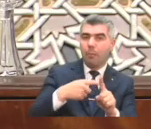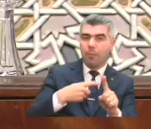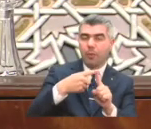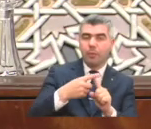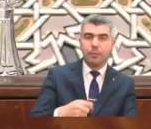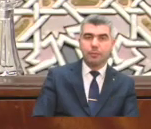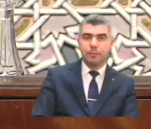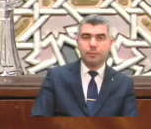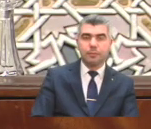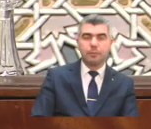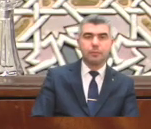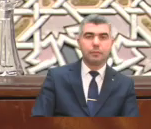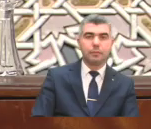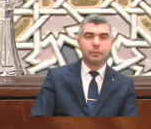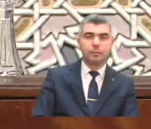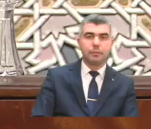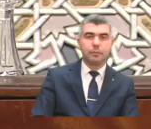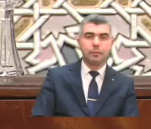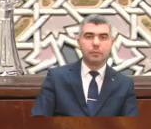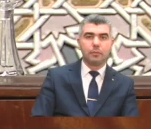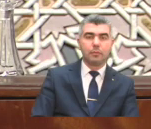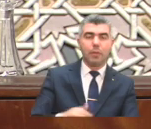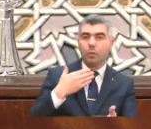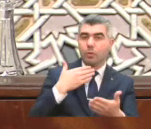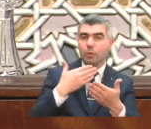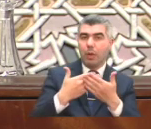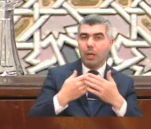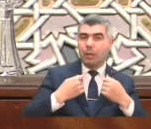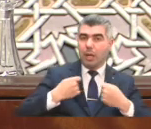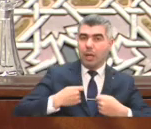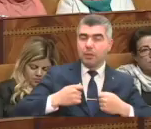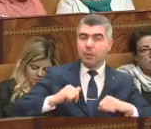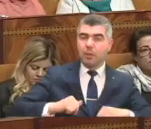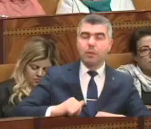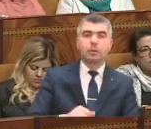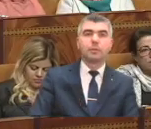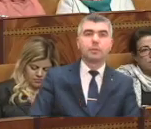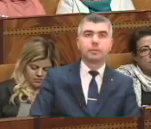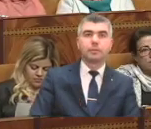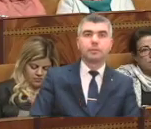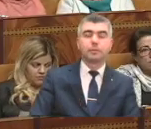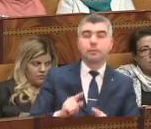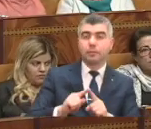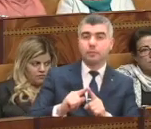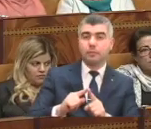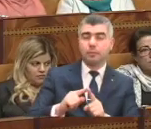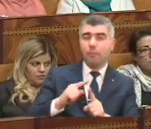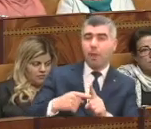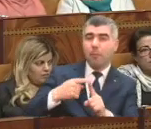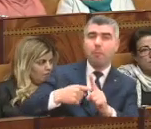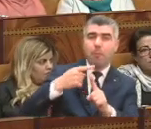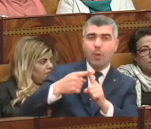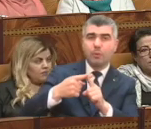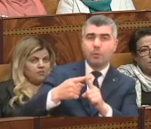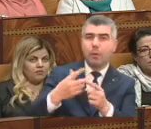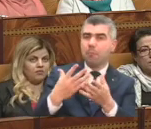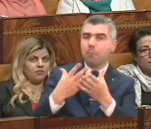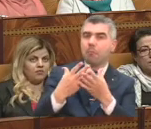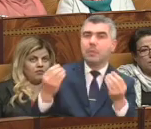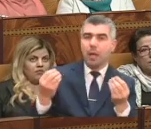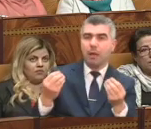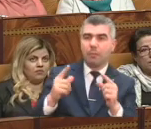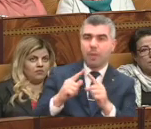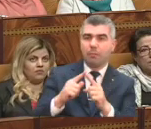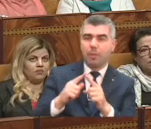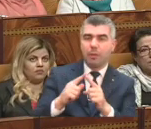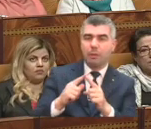المحترمة. شكرا سيدة الرئيسة. سيدة الوزيرة، موضوع غلاء المحروقات طرقنا له كثير داخل هذه